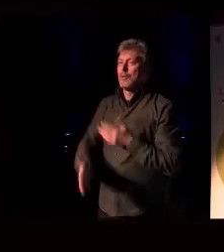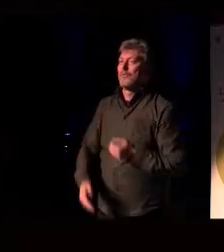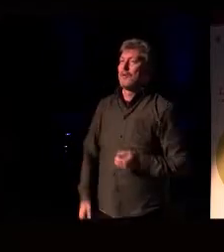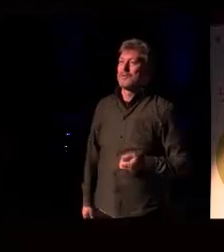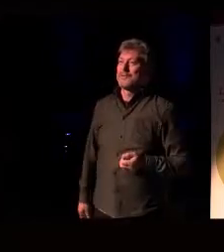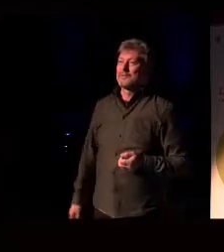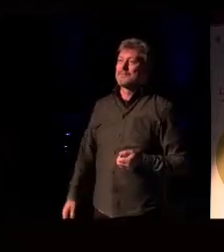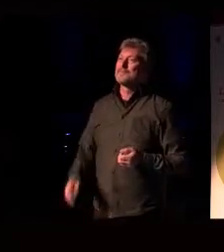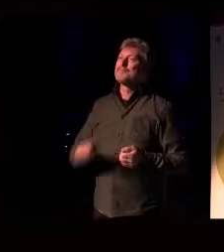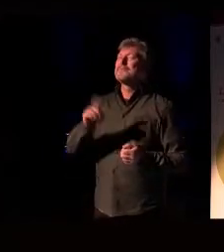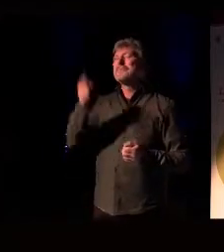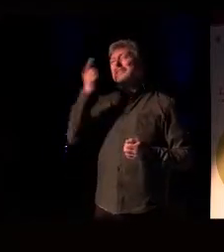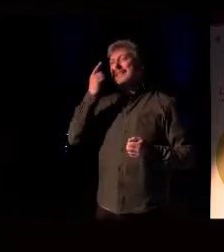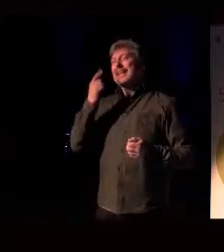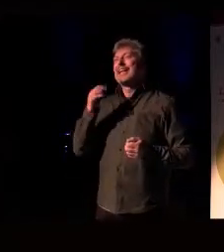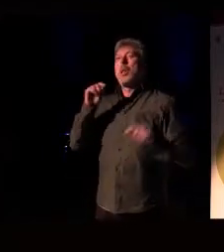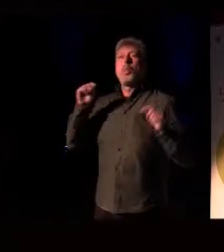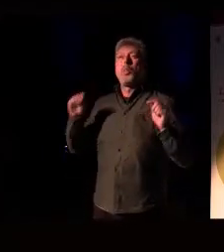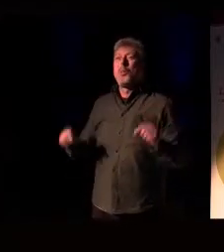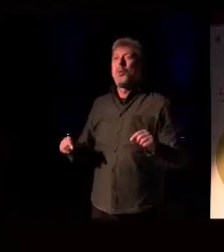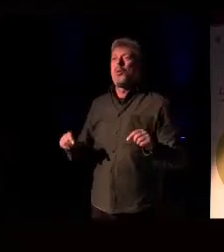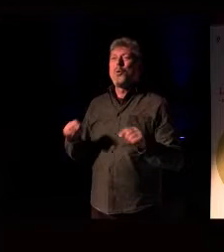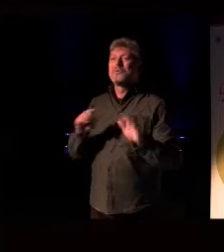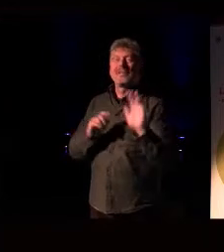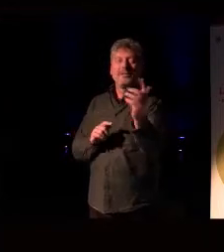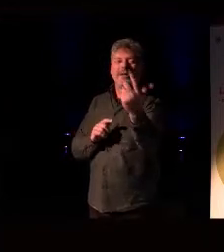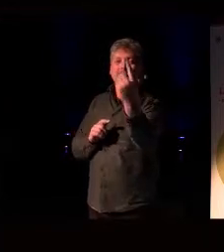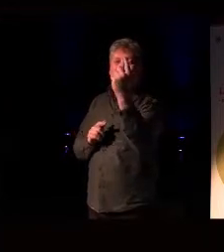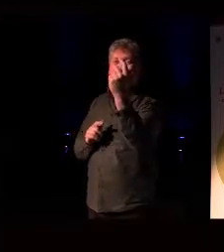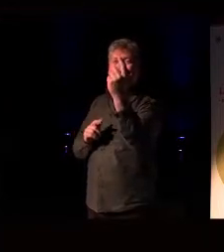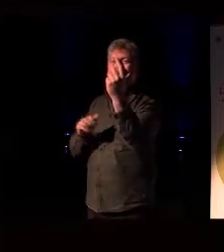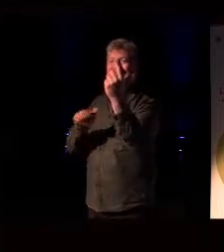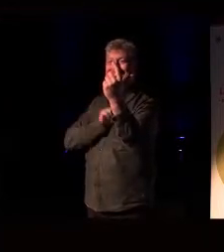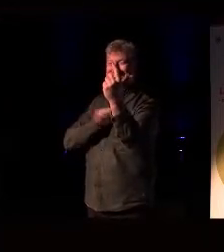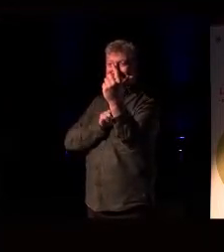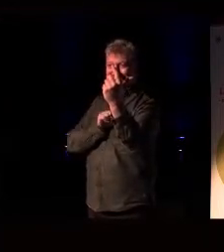tenkte nå at vi skal ta et nydelig bilde av oss selv.